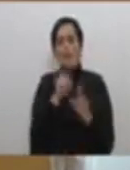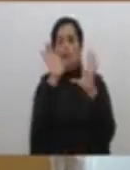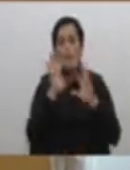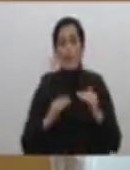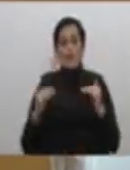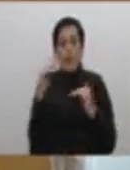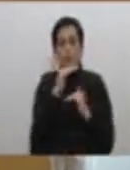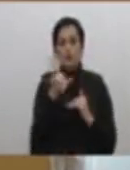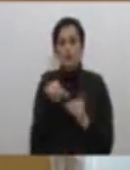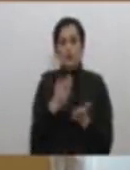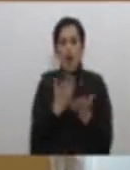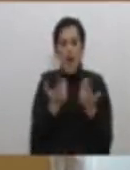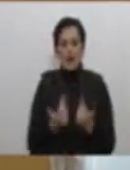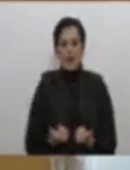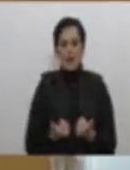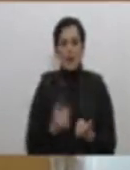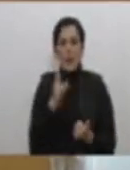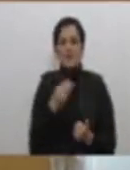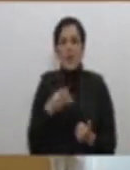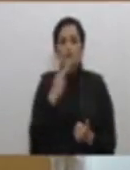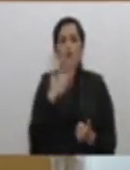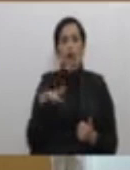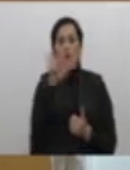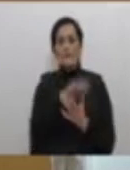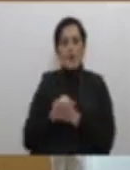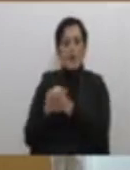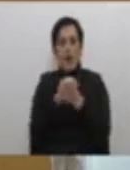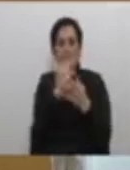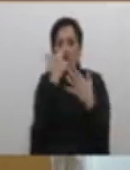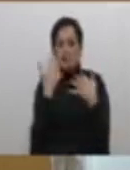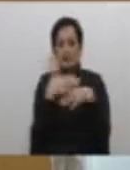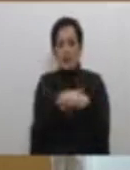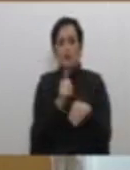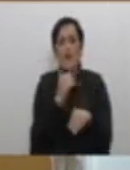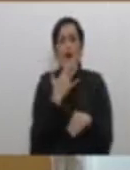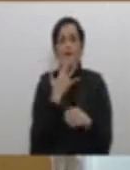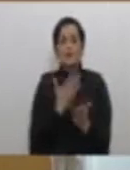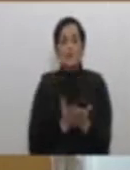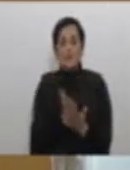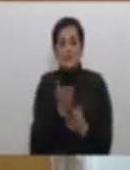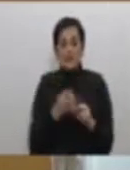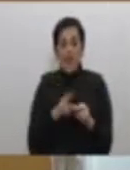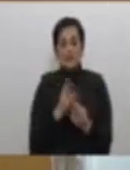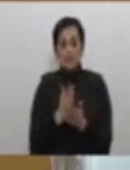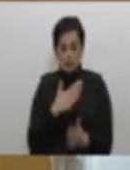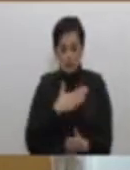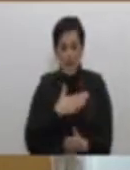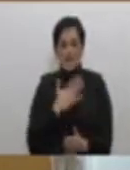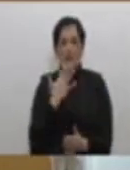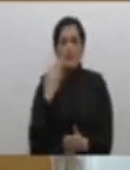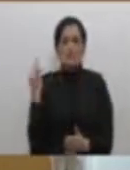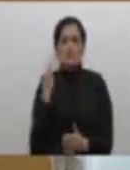აქვს აღიარებული ნატოში და ევროკავშირში ინტეგრაცია, როგორც ეროვნული მიზანი. Ეს არის ჩვენი ერის ისტორიული